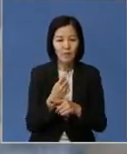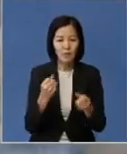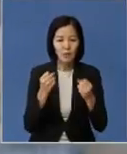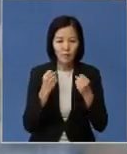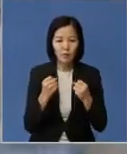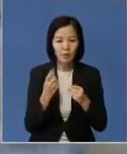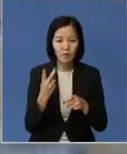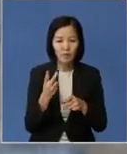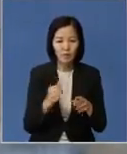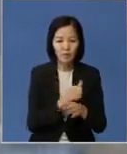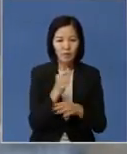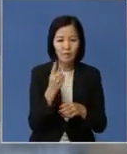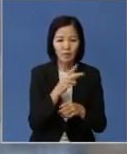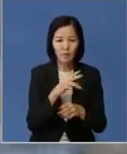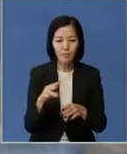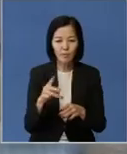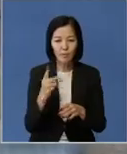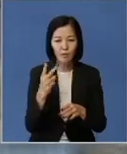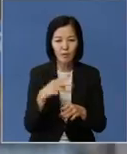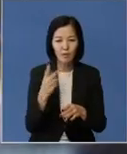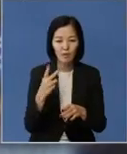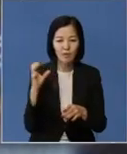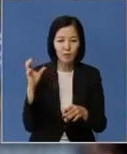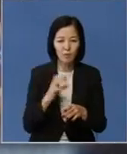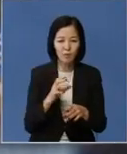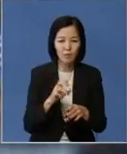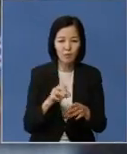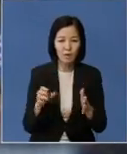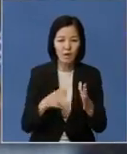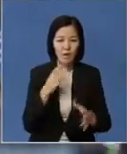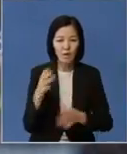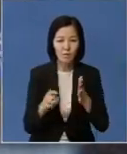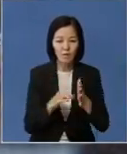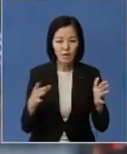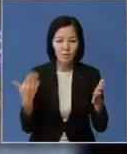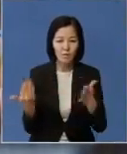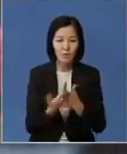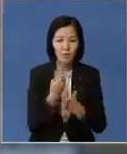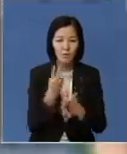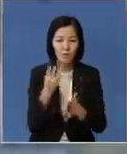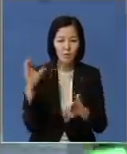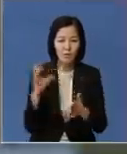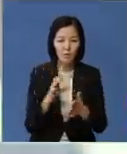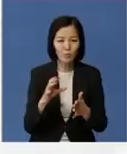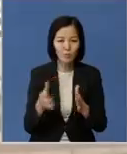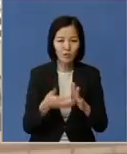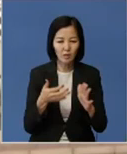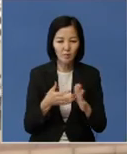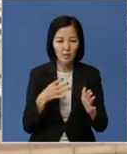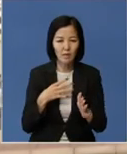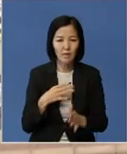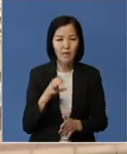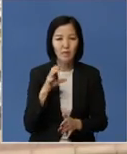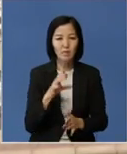спортшы 2 сағат 1 минут 41 секундта өтті. Дегенмен әлемдік рекордты жаңарту үшін 2 секунд жетпей қалды.